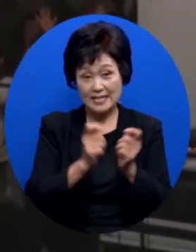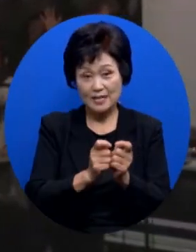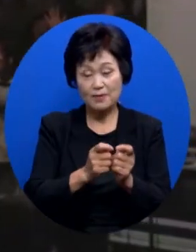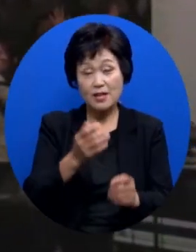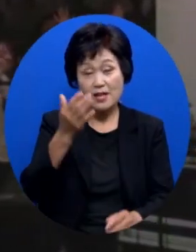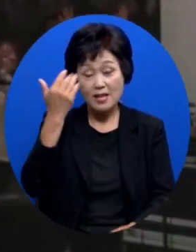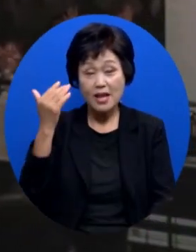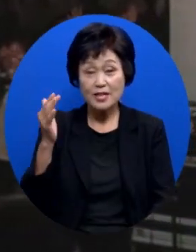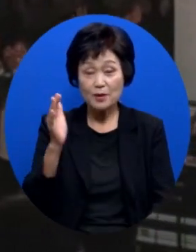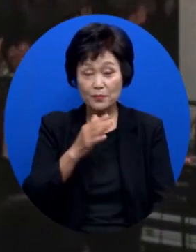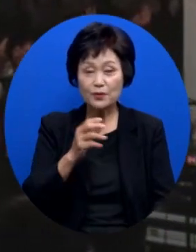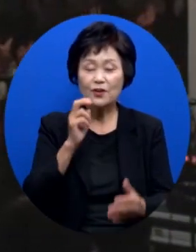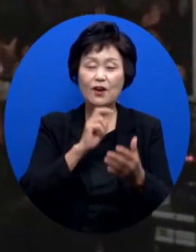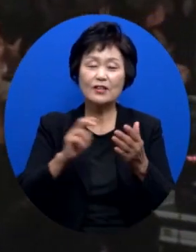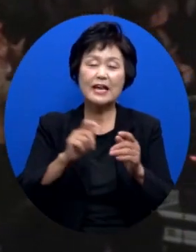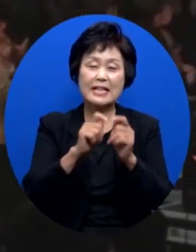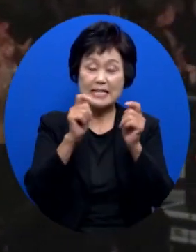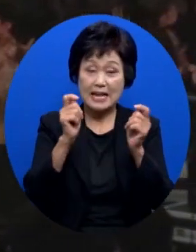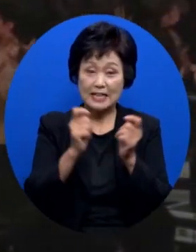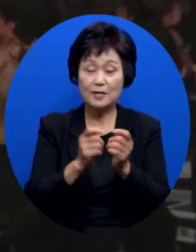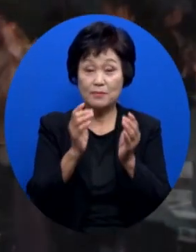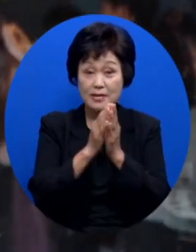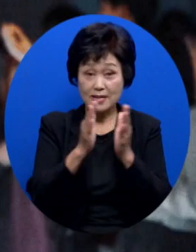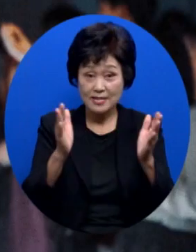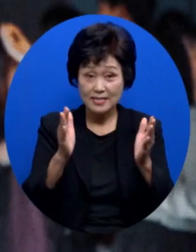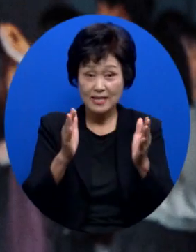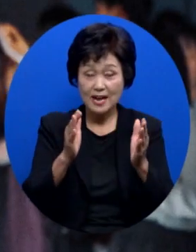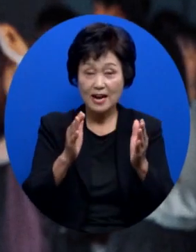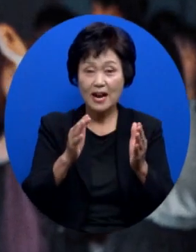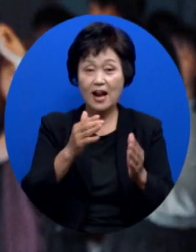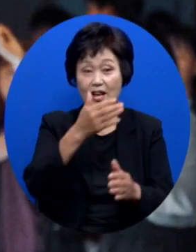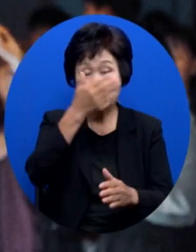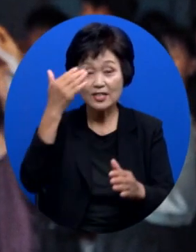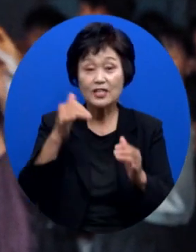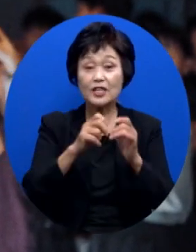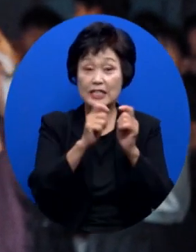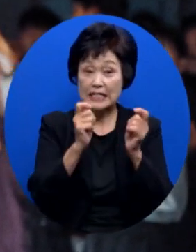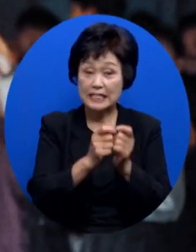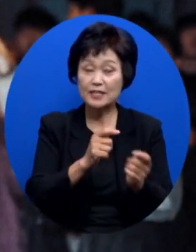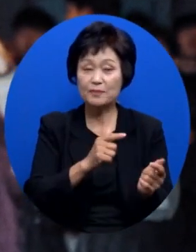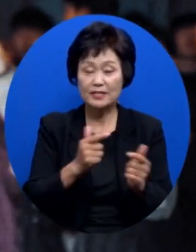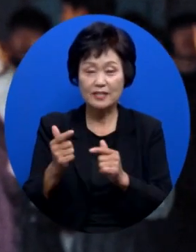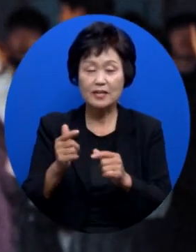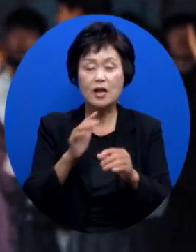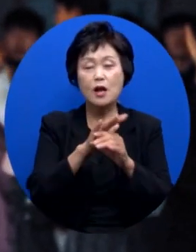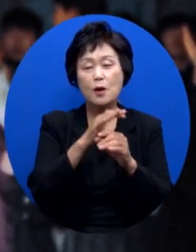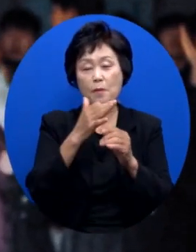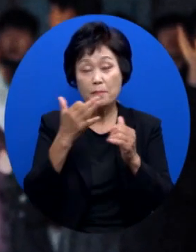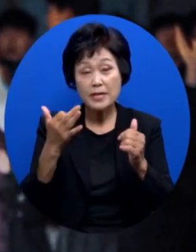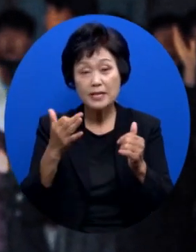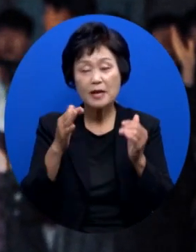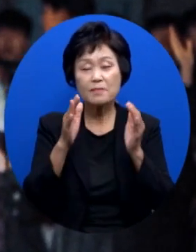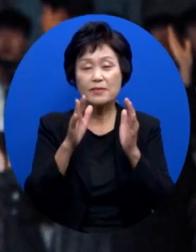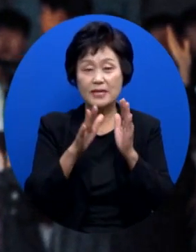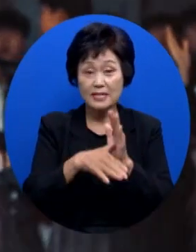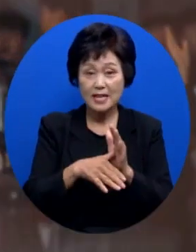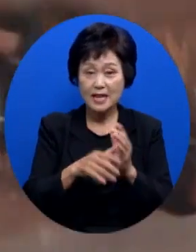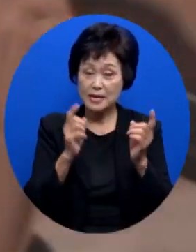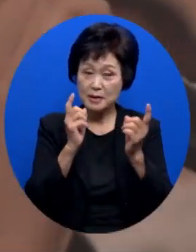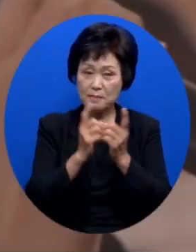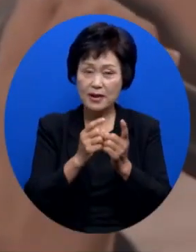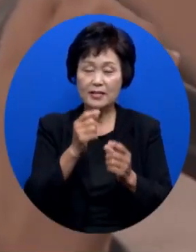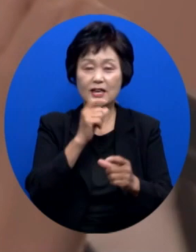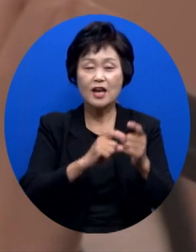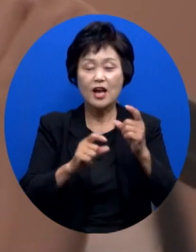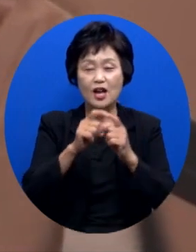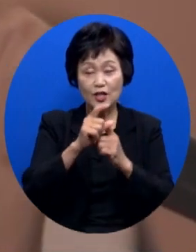강조해온 동래중앙교회의 목회 방향은 팬데믹 가운데 예람워십을 더욱 빛나게 했습니다. 꾸준히 찬양 영상을 올린